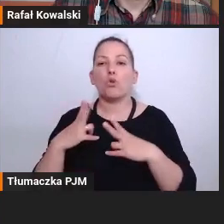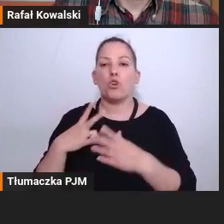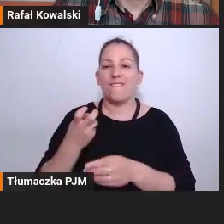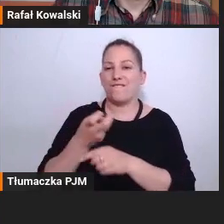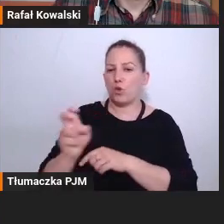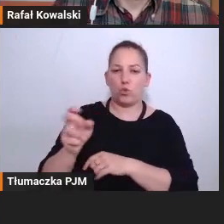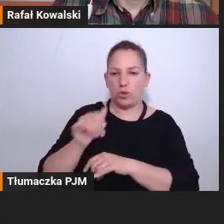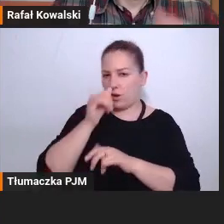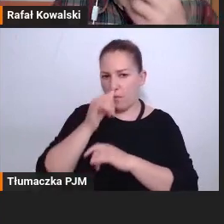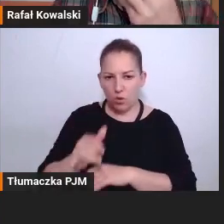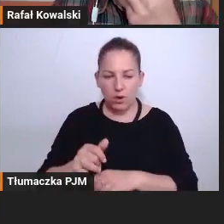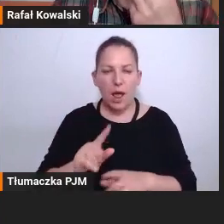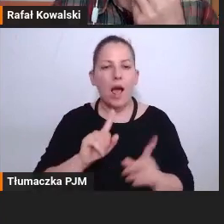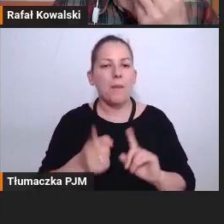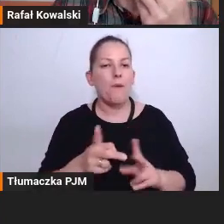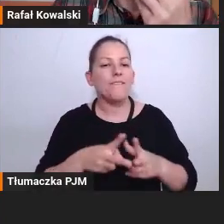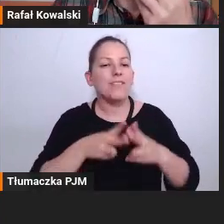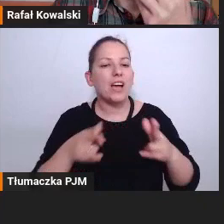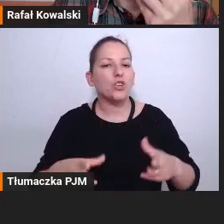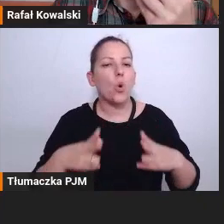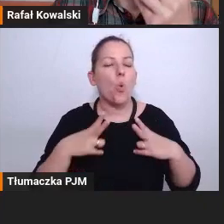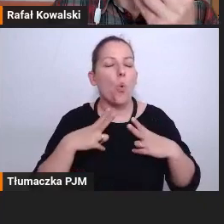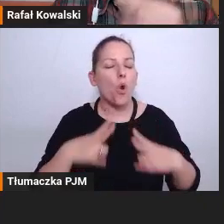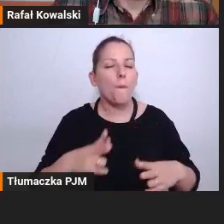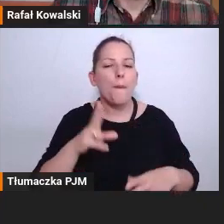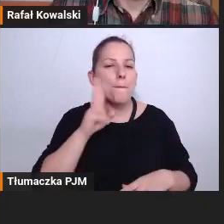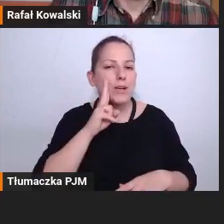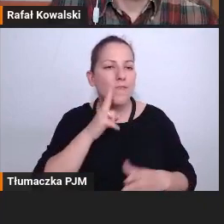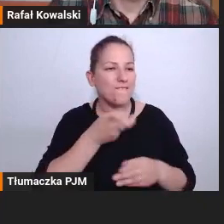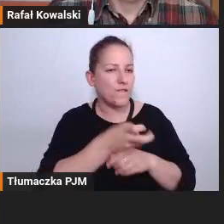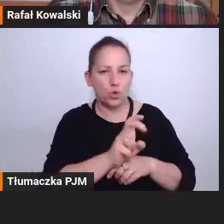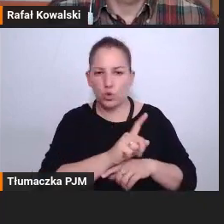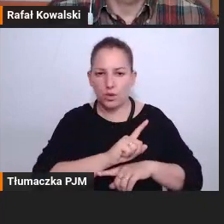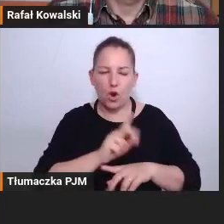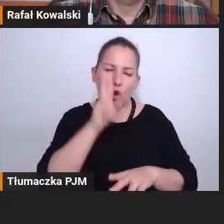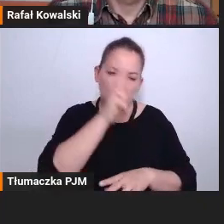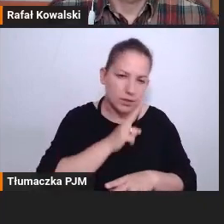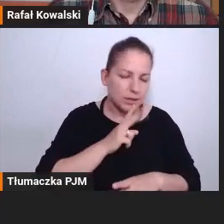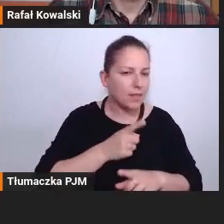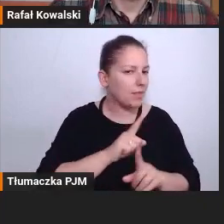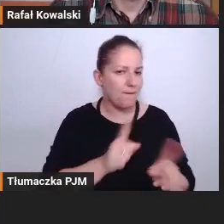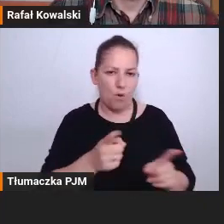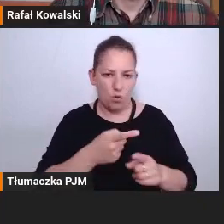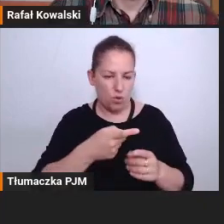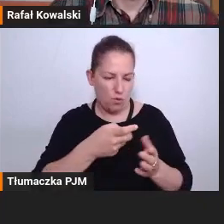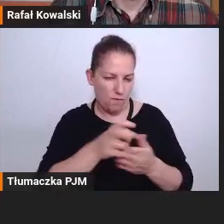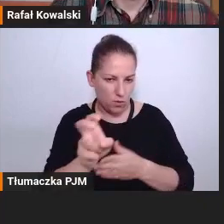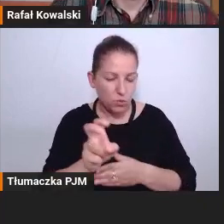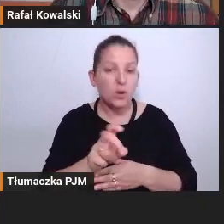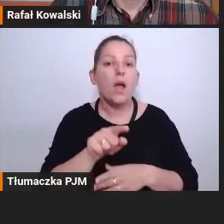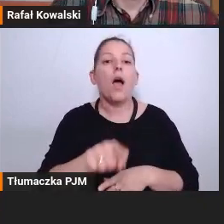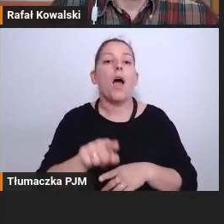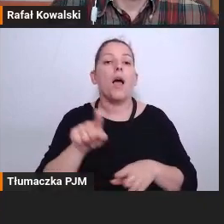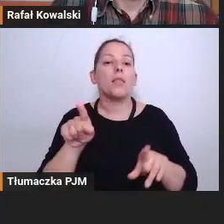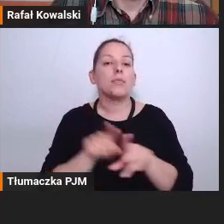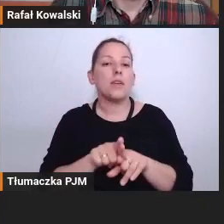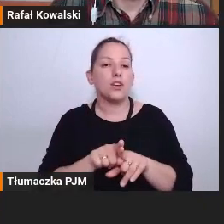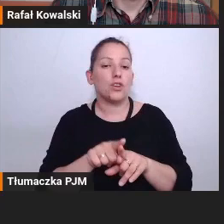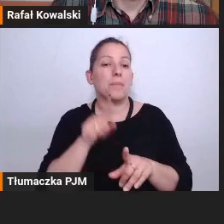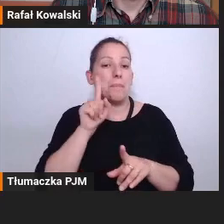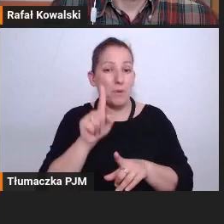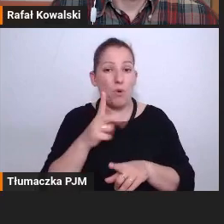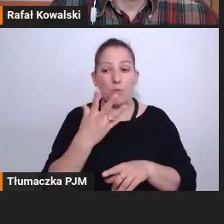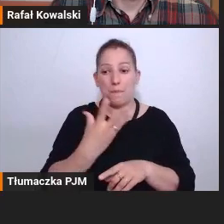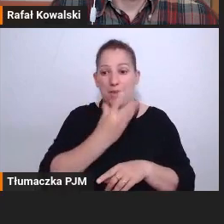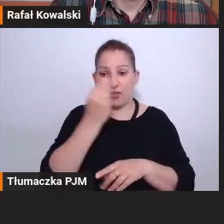urlopie wypoczynkowym bądź też pracownika w trakcie urlopu macierzyńskiego, czy rodzicielskiego, tak tutaj w trakcie, mimo że to jest tylko te 5 dni,